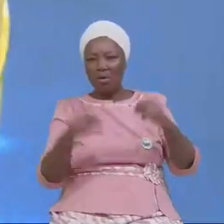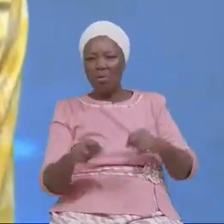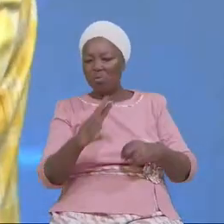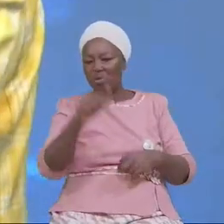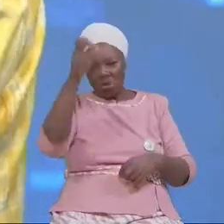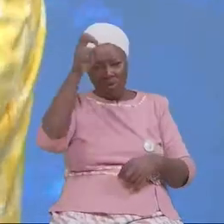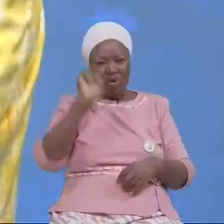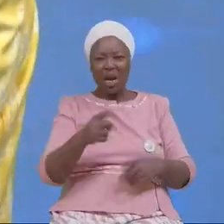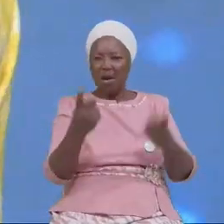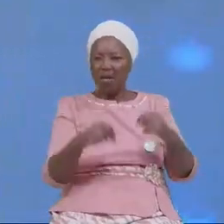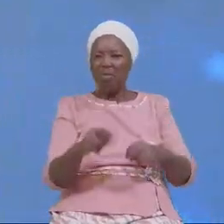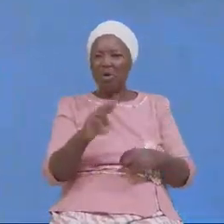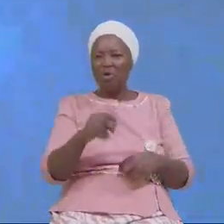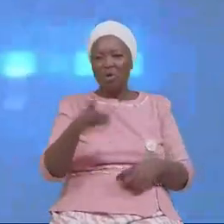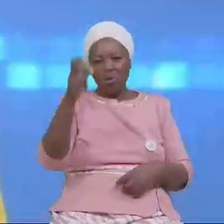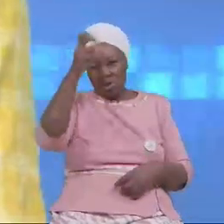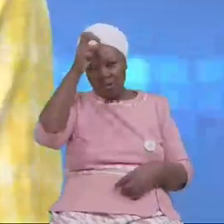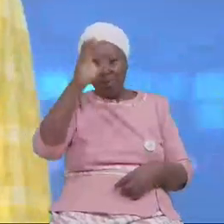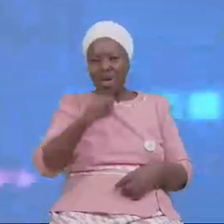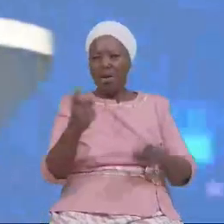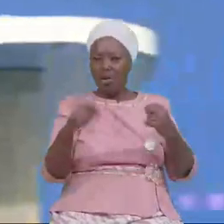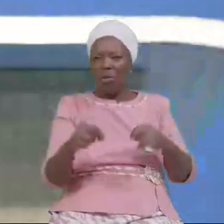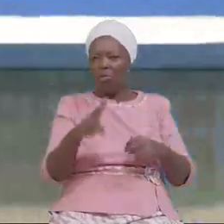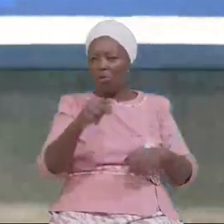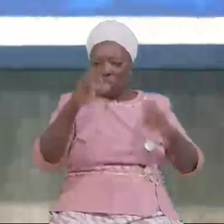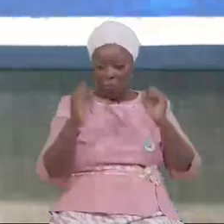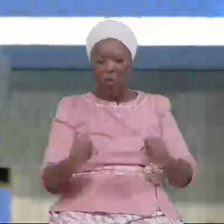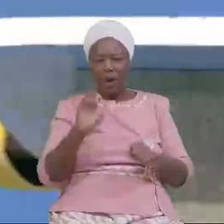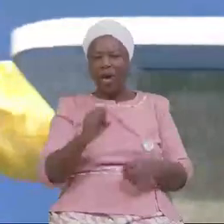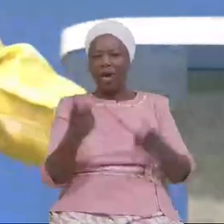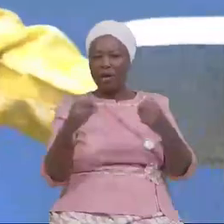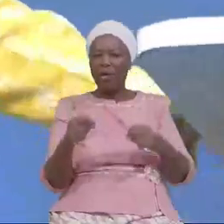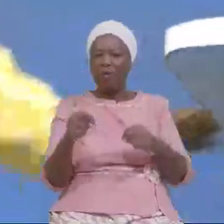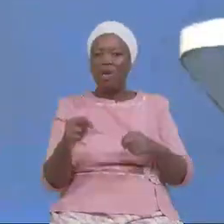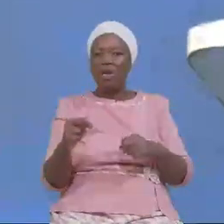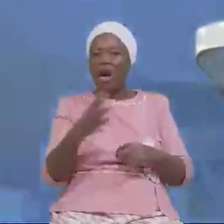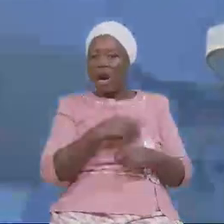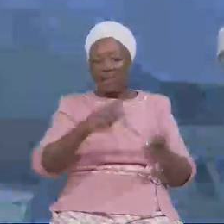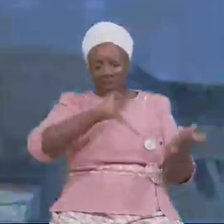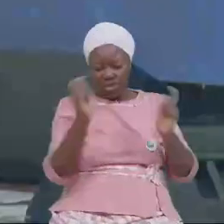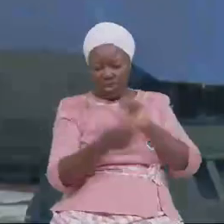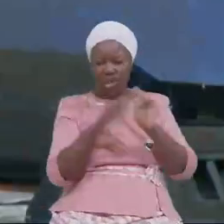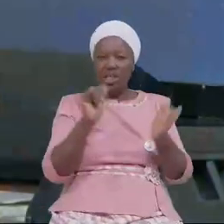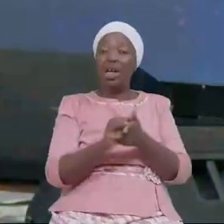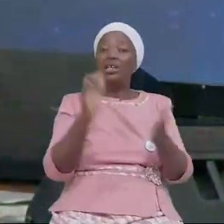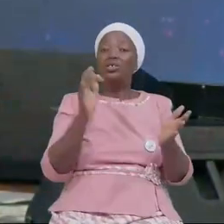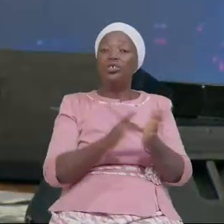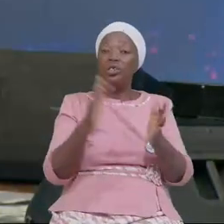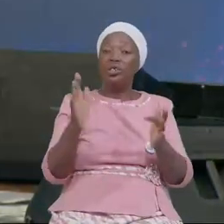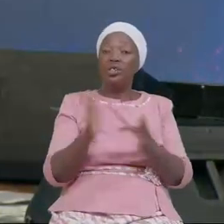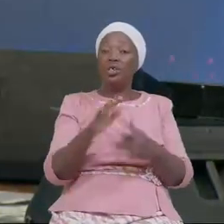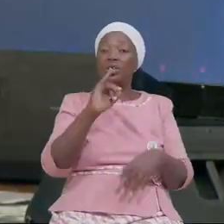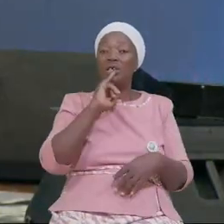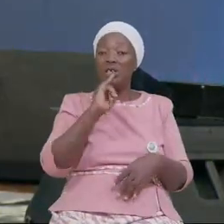Satan, aucun démon ne peut venir, aucun pouvoir ne peut venir révoquer ce que Jésus a dit.